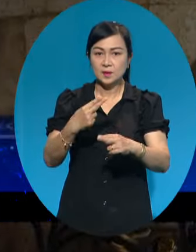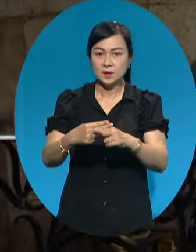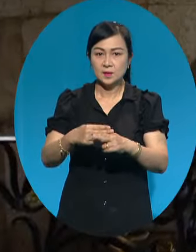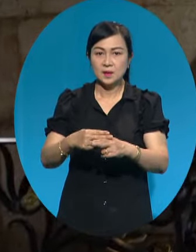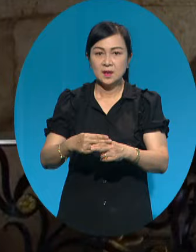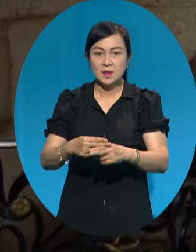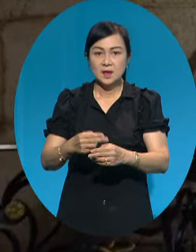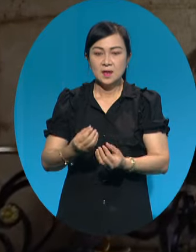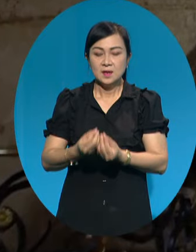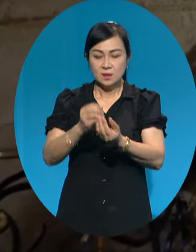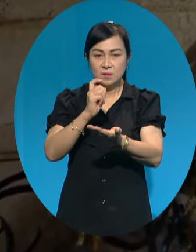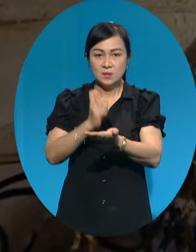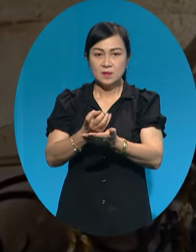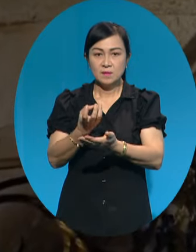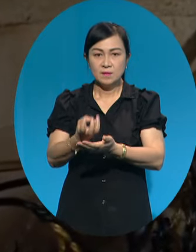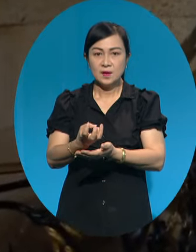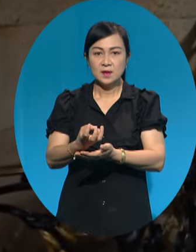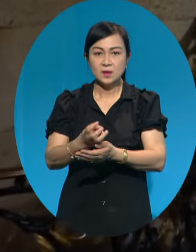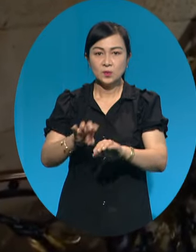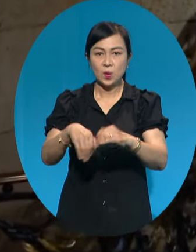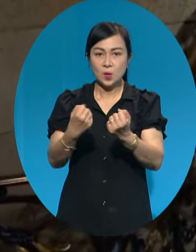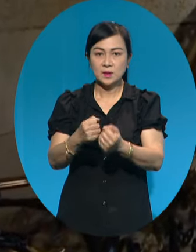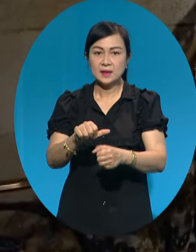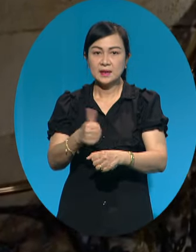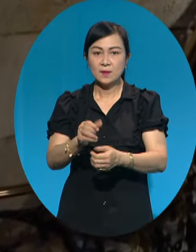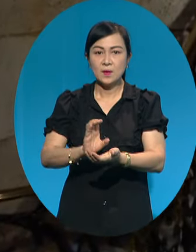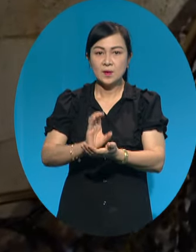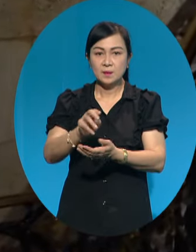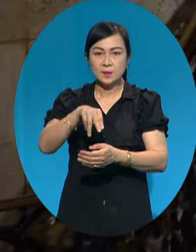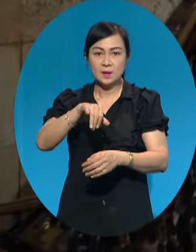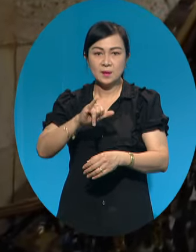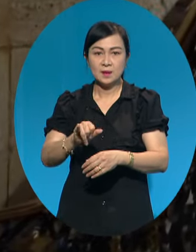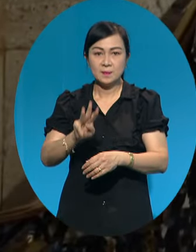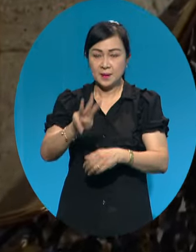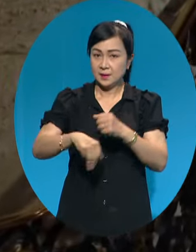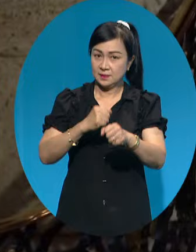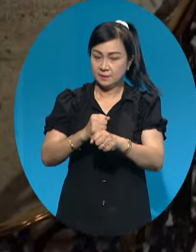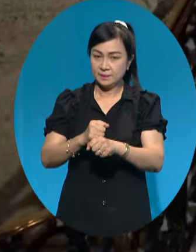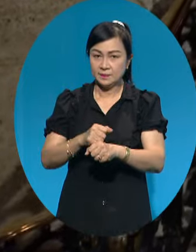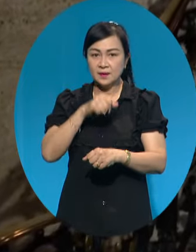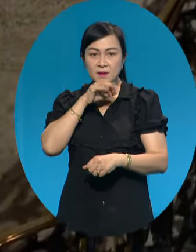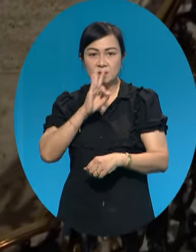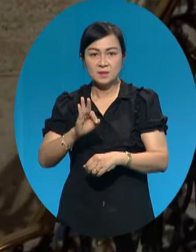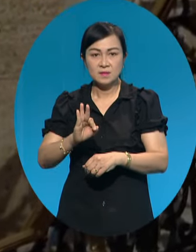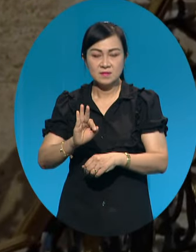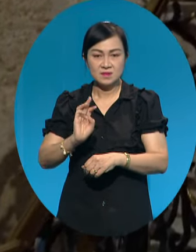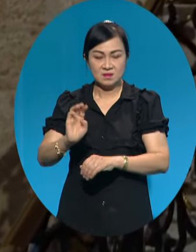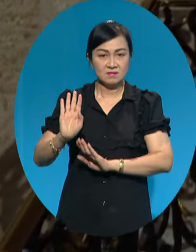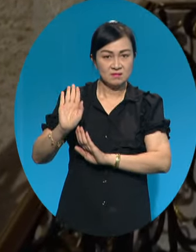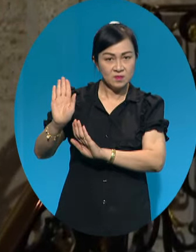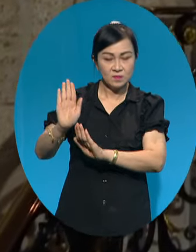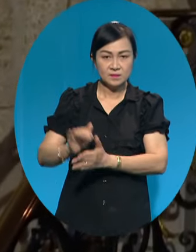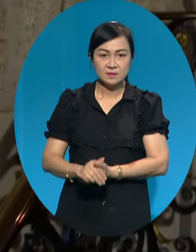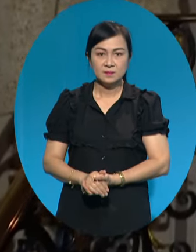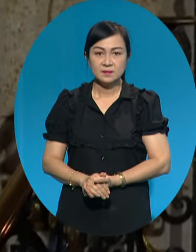vụ kiện được nộp đơn xin vay từ bất kỳ tổ chức tài chính nào được cấp phép tại New York trong 3 năm. Ông Trump cho biết sẽ kháng